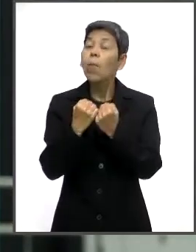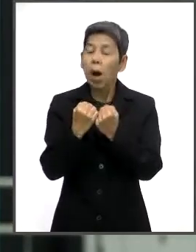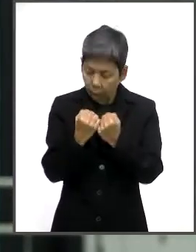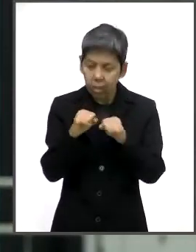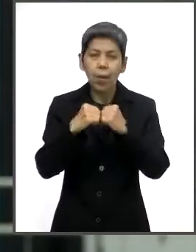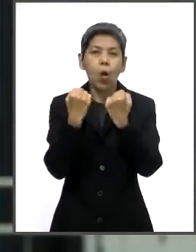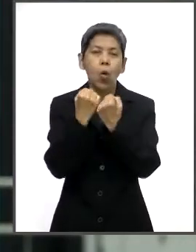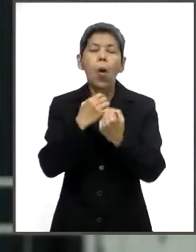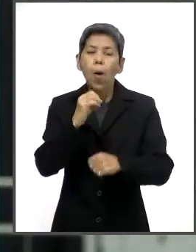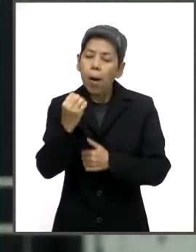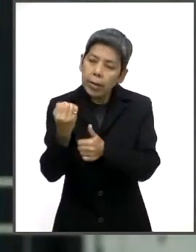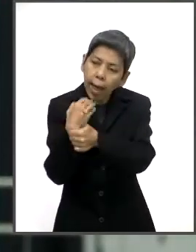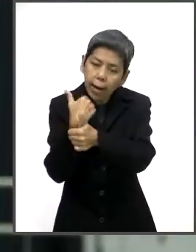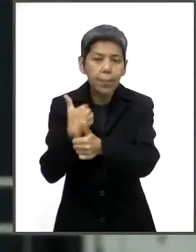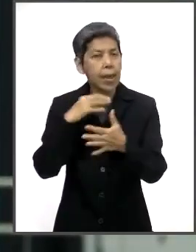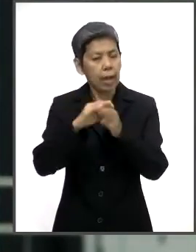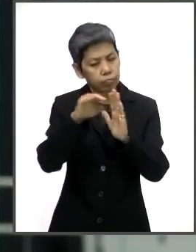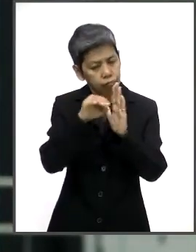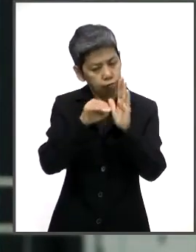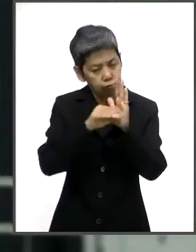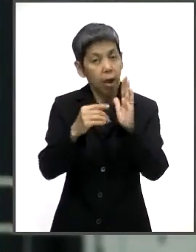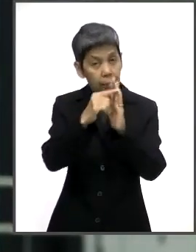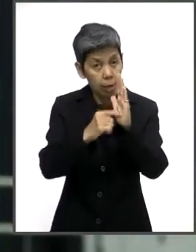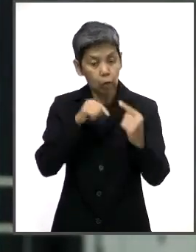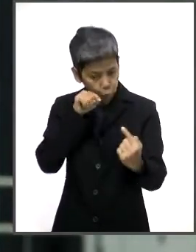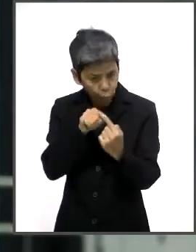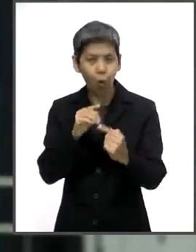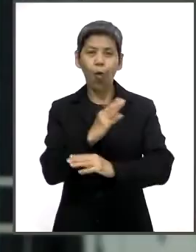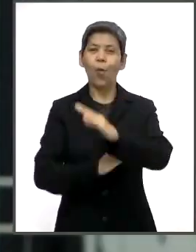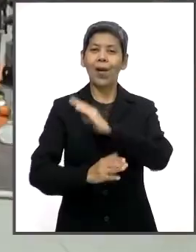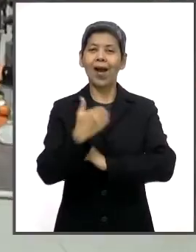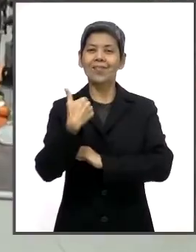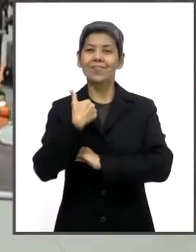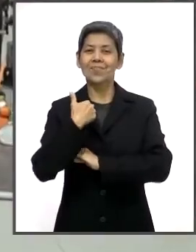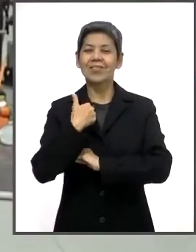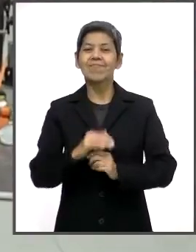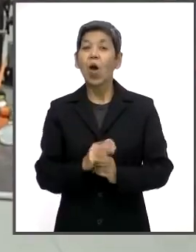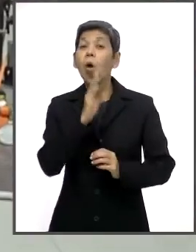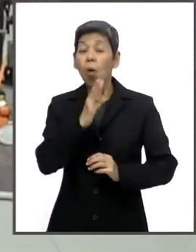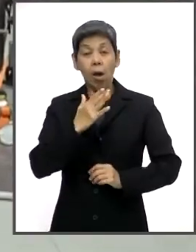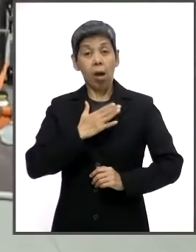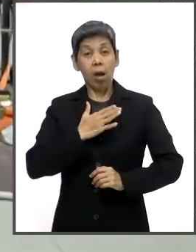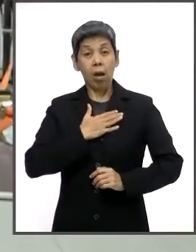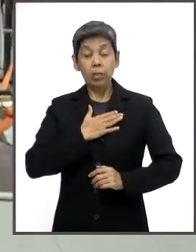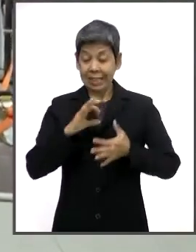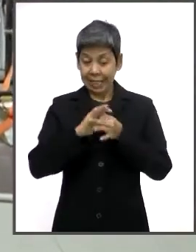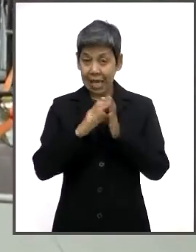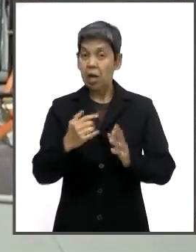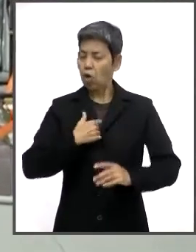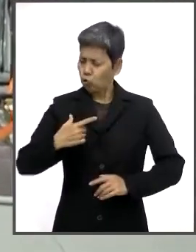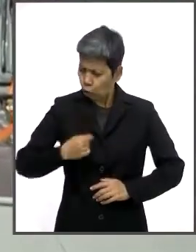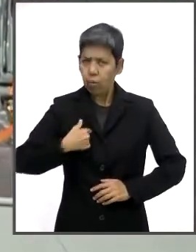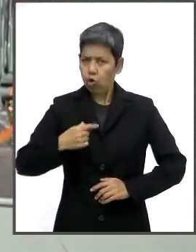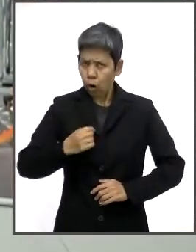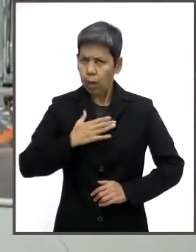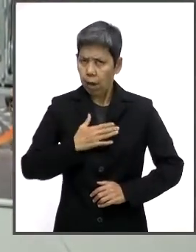ก็สามารถที่จะบอกได้ว่าเรามีกีฬาไหนได้บ้างที่เหมาะกับตัวเราและตัวถ้าเรามองว่าตัวเองอยากเล่นกีฬาแล้ว